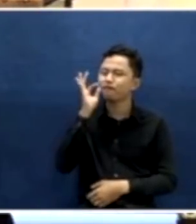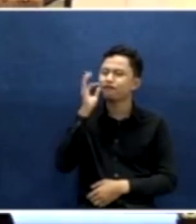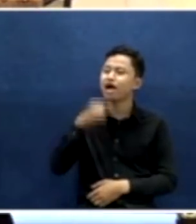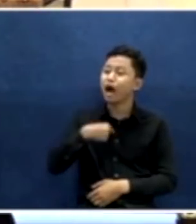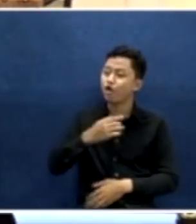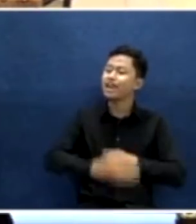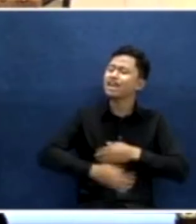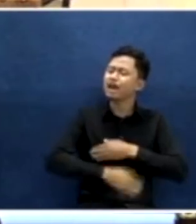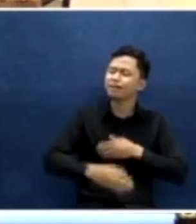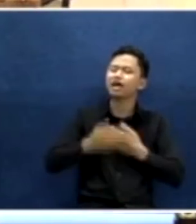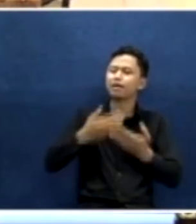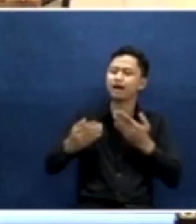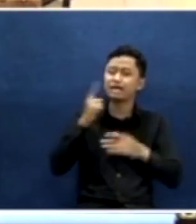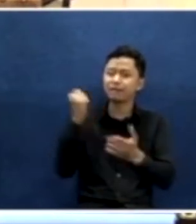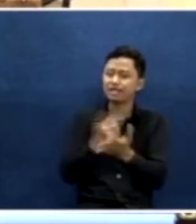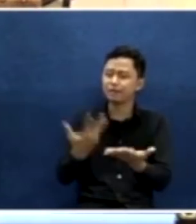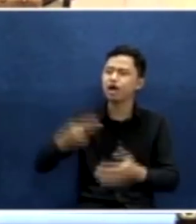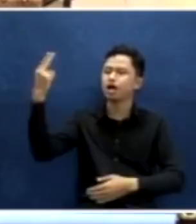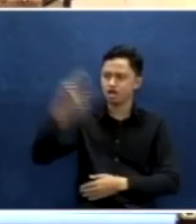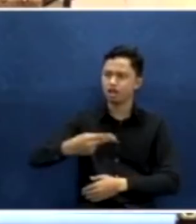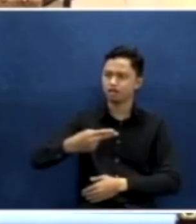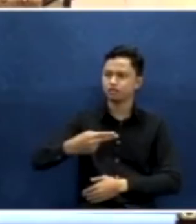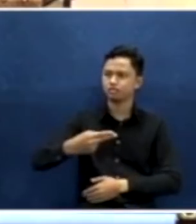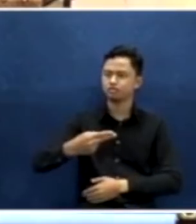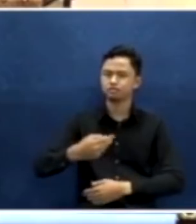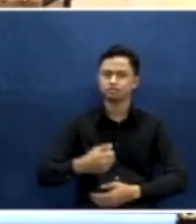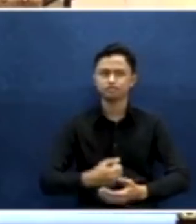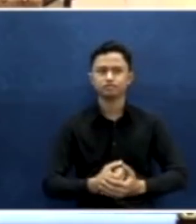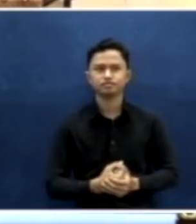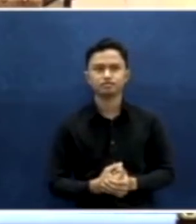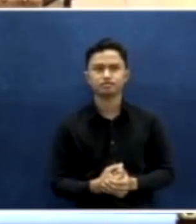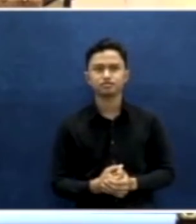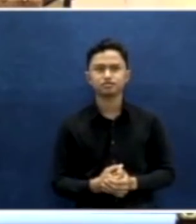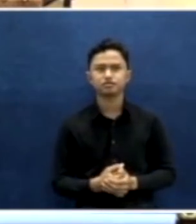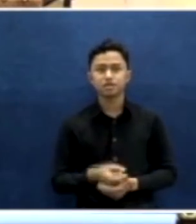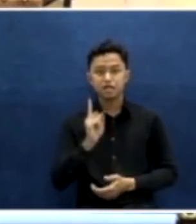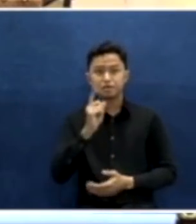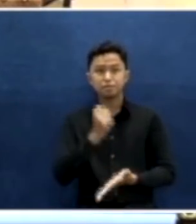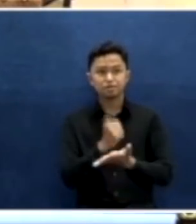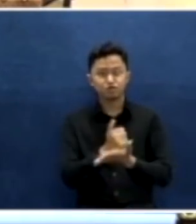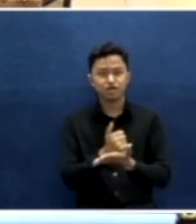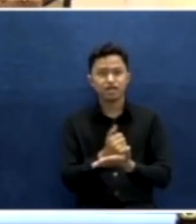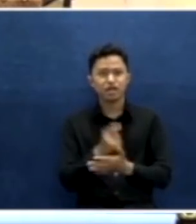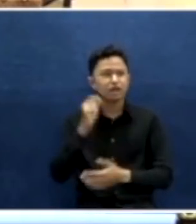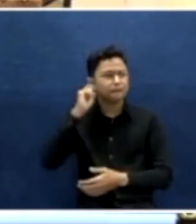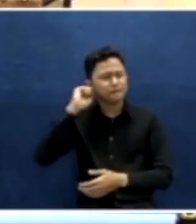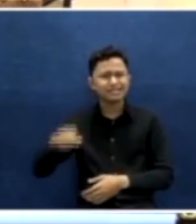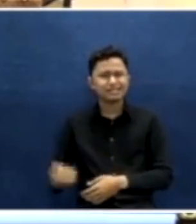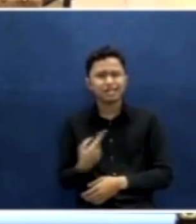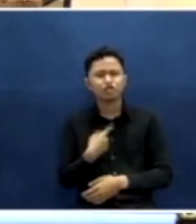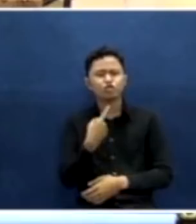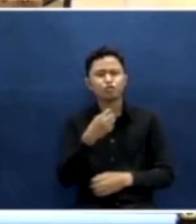haram yang kamu bahwa karena apa pengaruhnya wanita terhadap profesinya seorang laki-laki itu besar maka saya